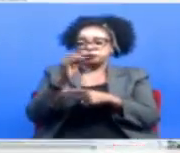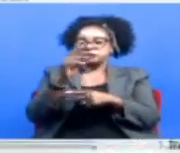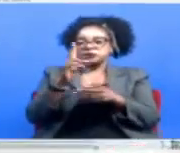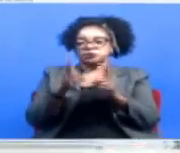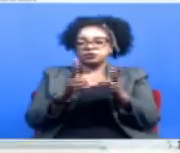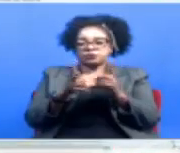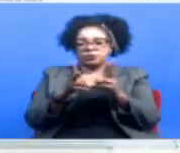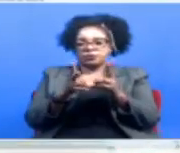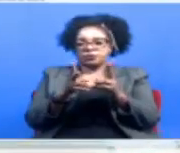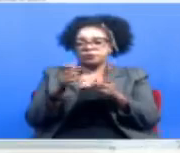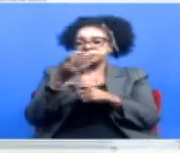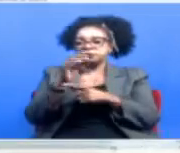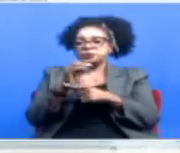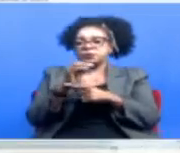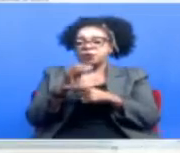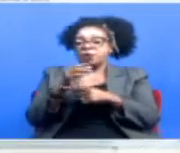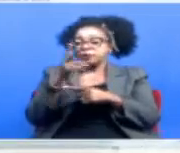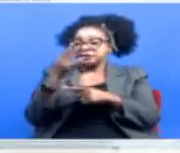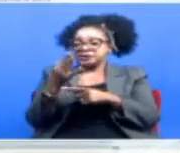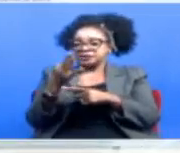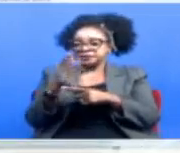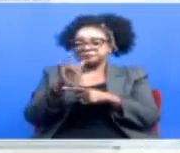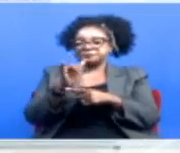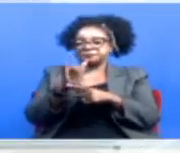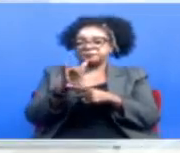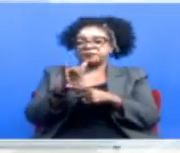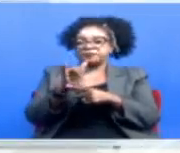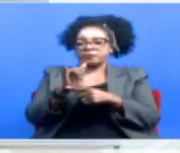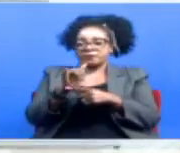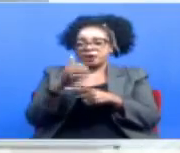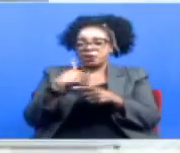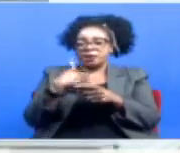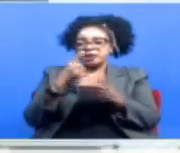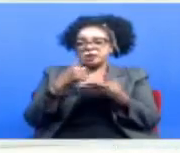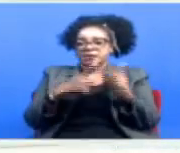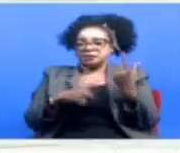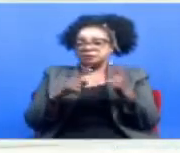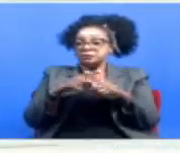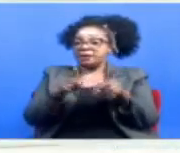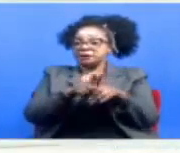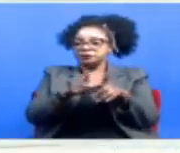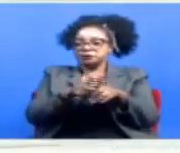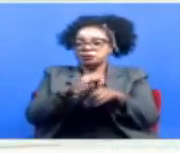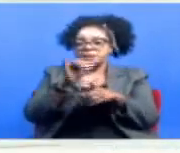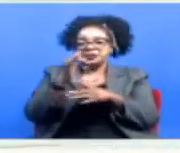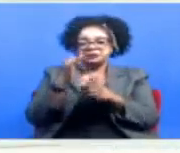2022. So 2023 was looks like it was our year, but hopefully it's not the last.